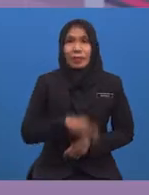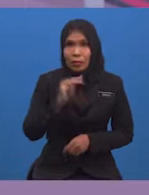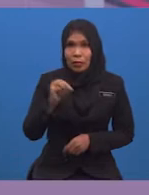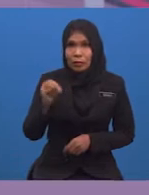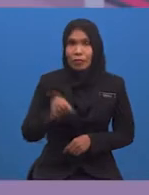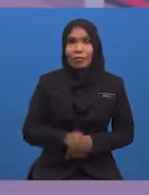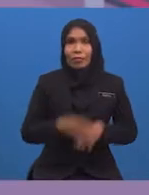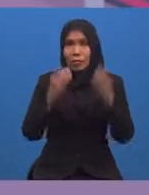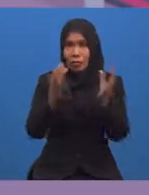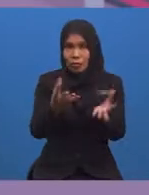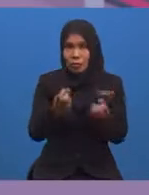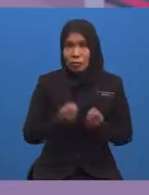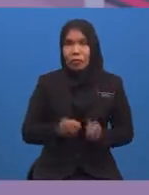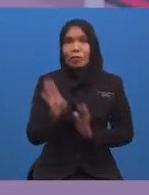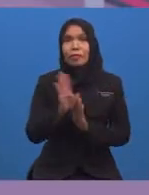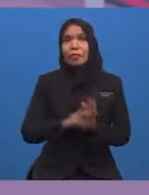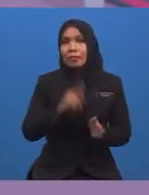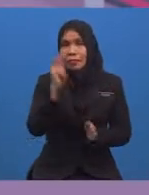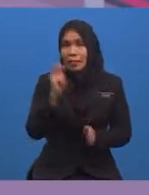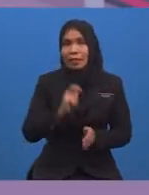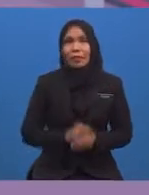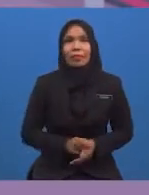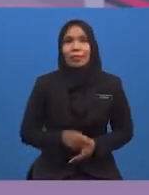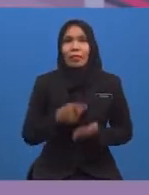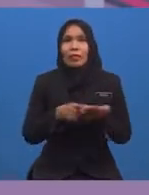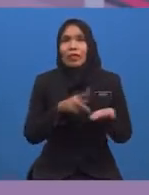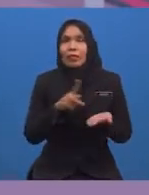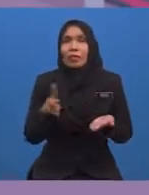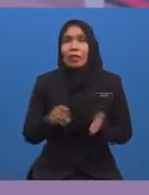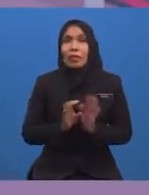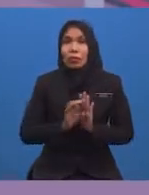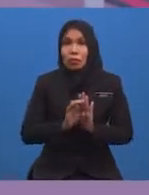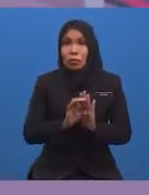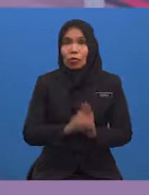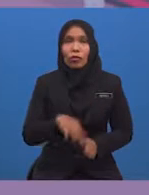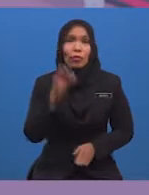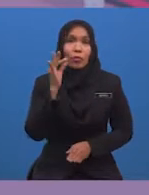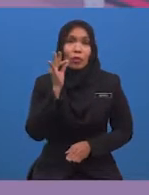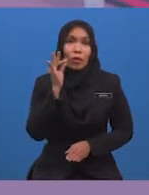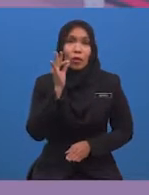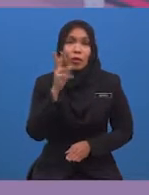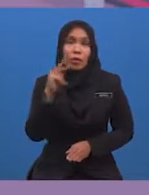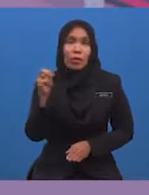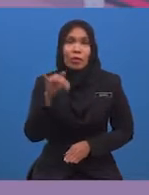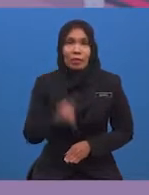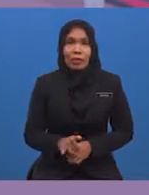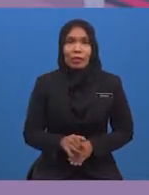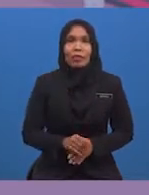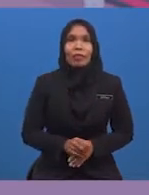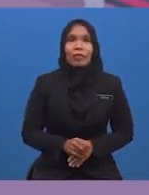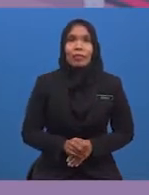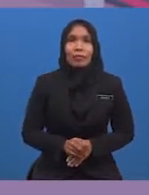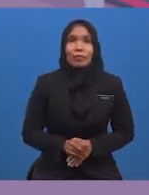Murid-murid, cikgu mahu bertanya, apakah contoh buah-buahan yang sesuai ditanam di kawasan